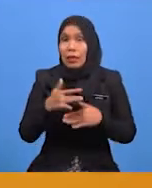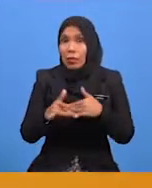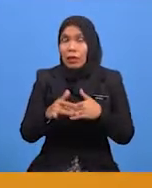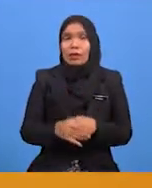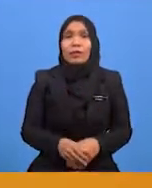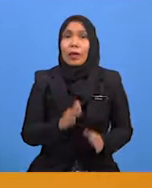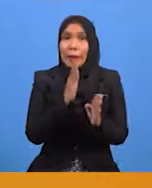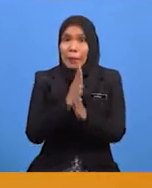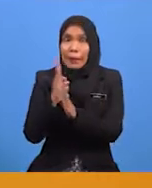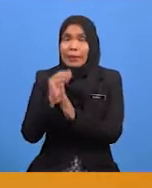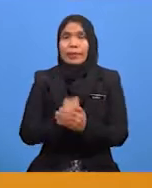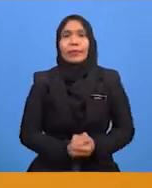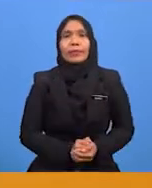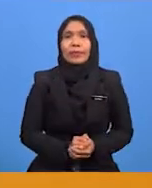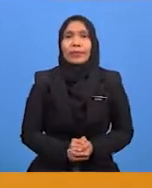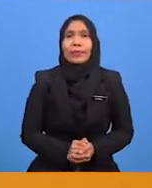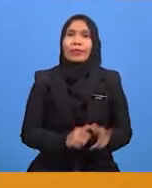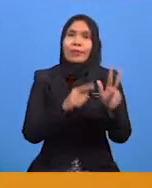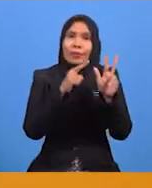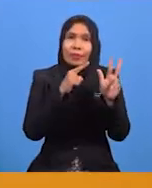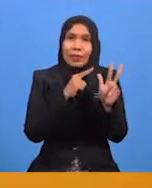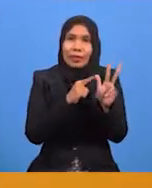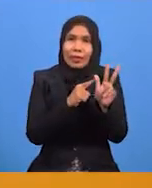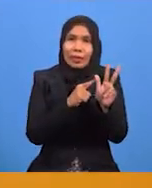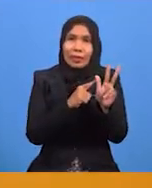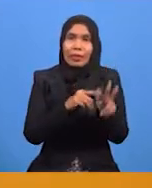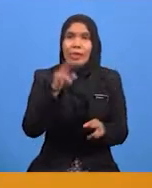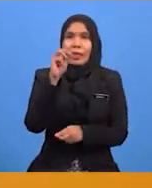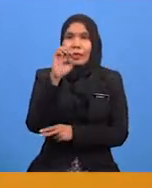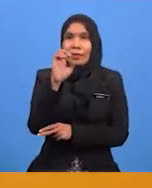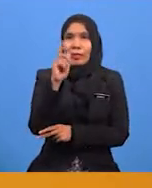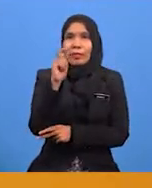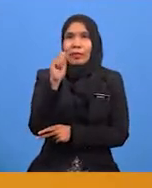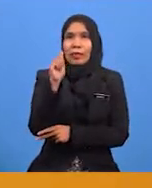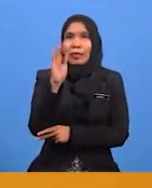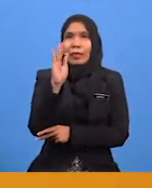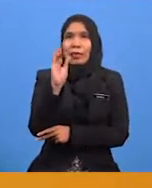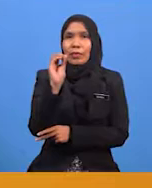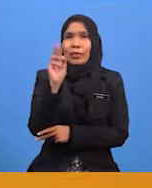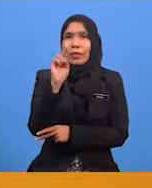Gaya bahasa seterusnya ialah gaya bahasa berunsur metafora.